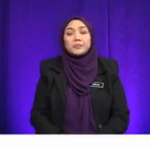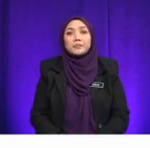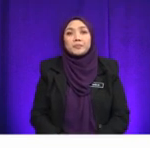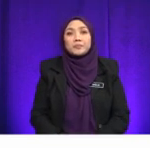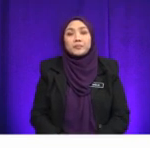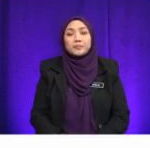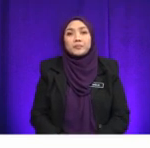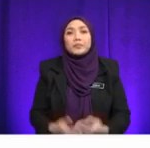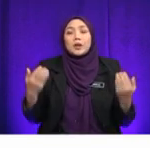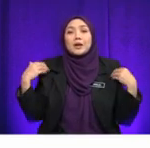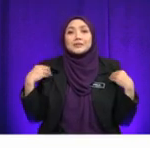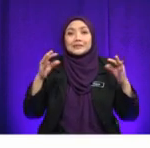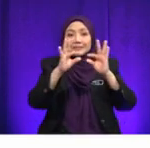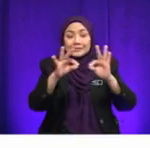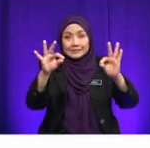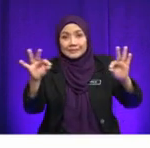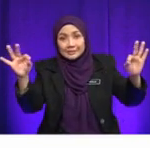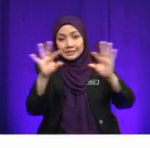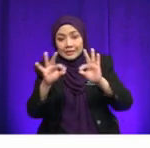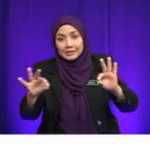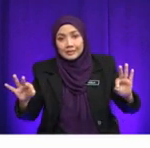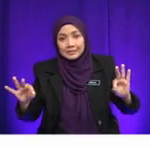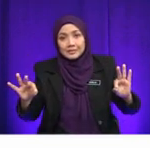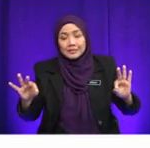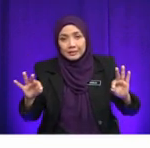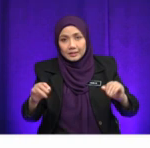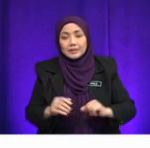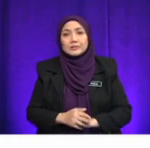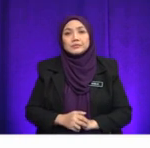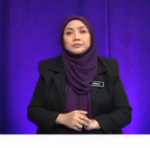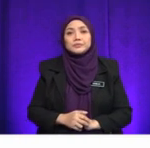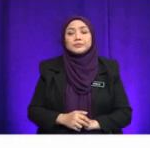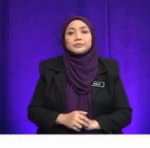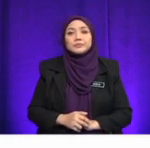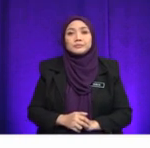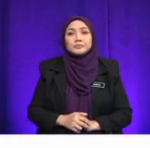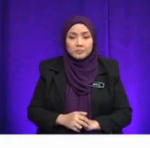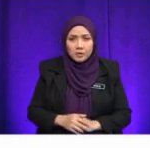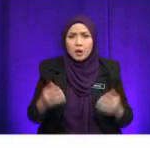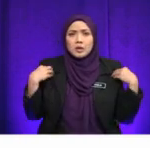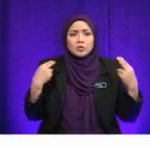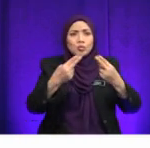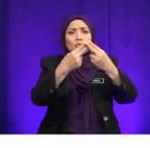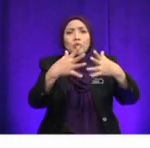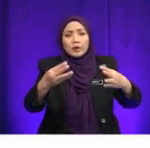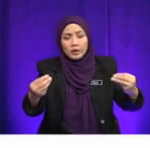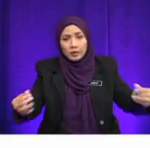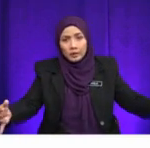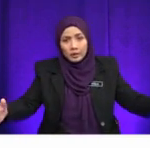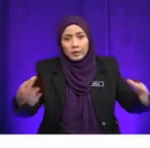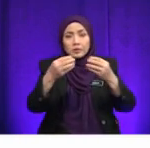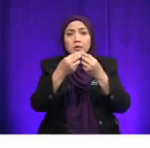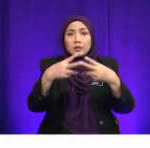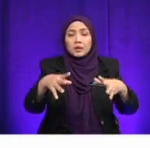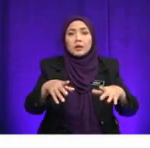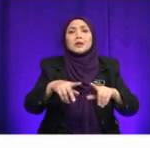dengan apa ya kiranya bertentangan ini fakta Oke kemudian ini huraian kemudian kita pergi Selain itu